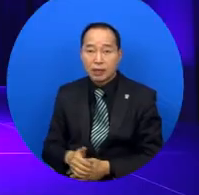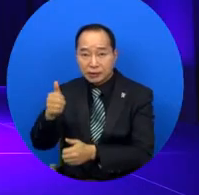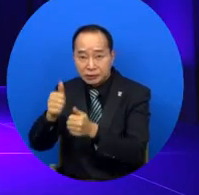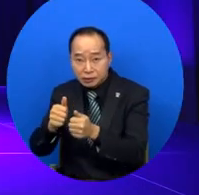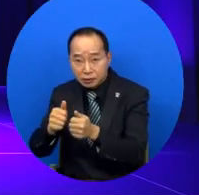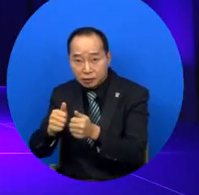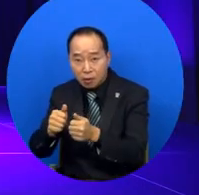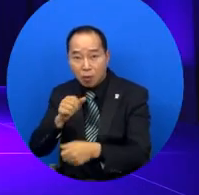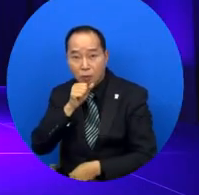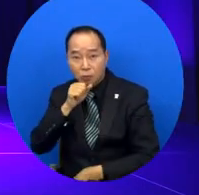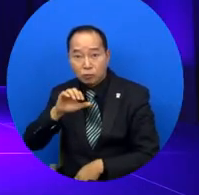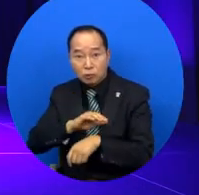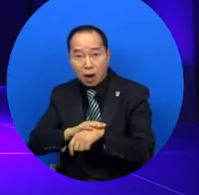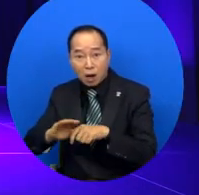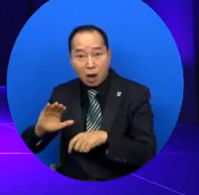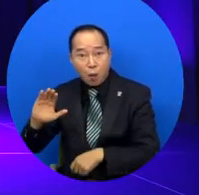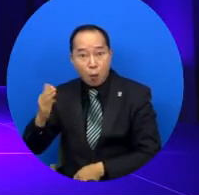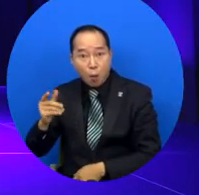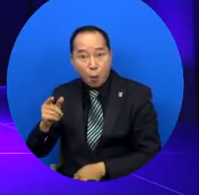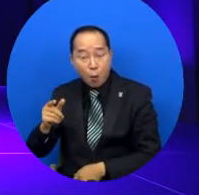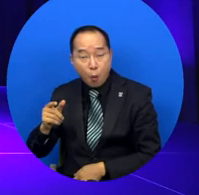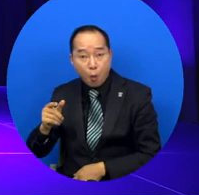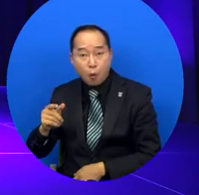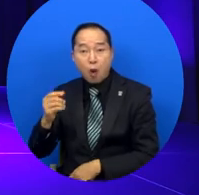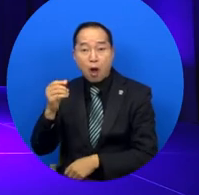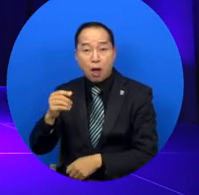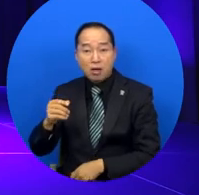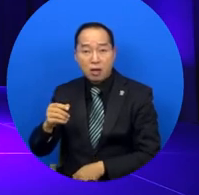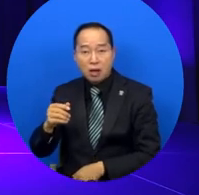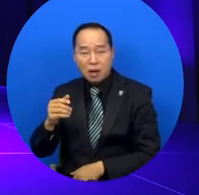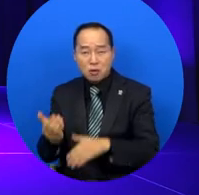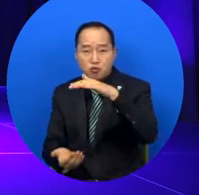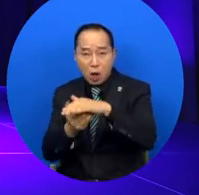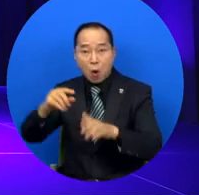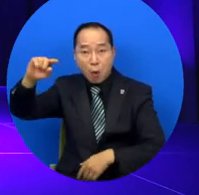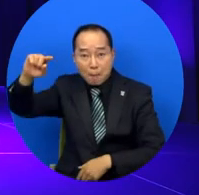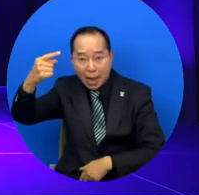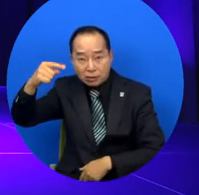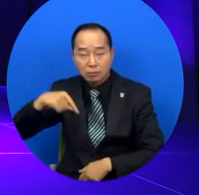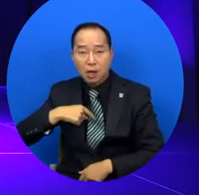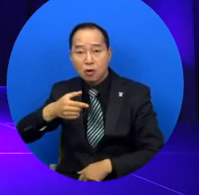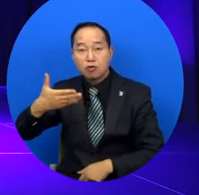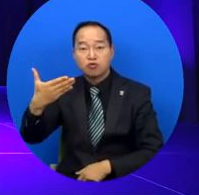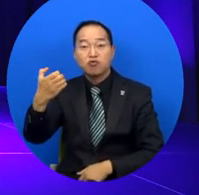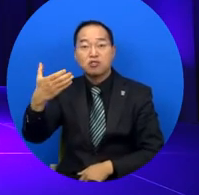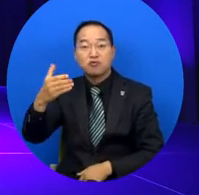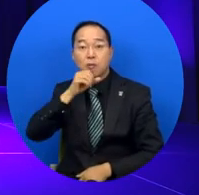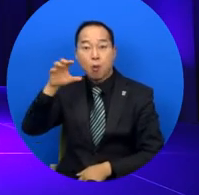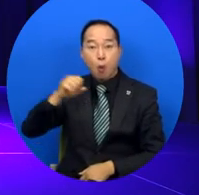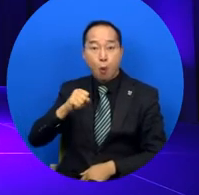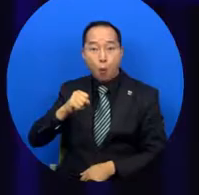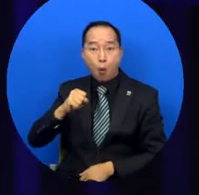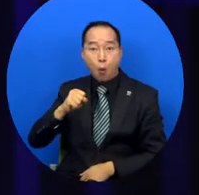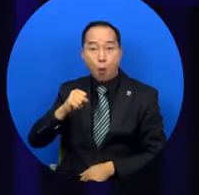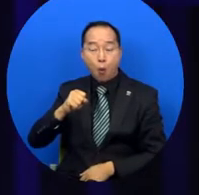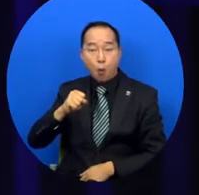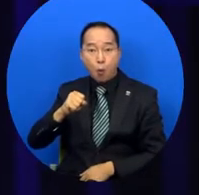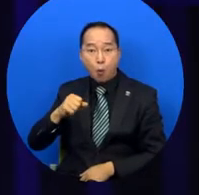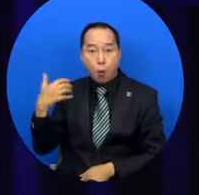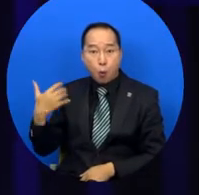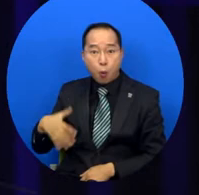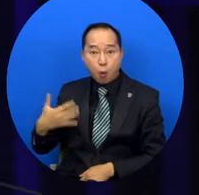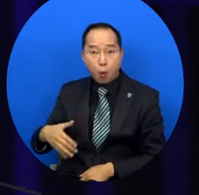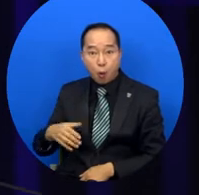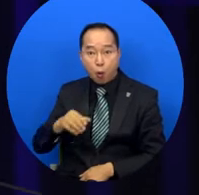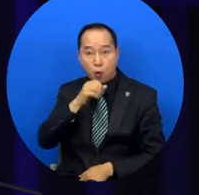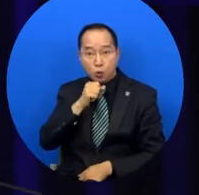제가 성적이 정말 잘 나왔어요. 생각보다 더 많이 나왔어요. 이게 제가 원래 100점 만점인데 99점 나오고 이게 거의 한